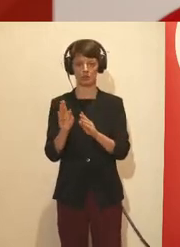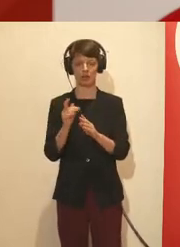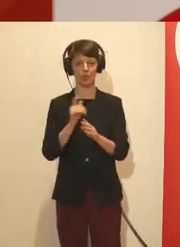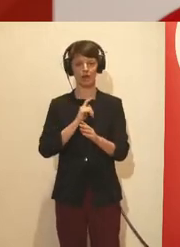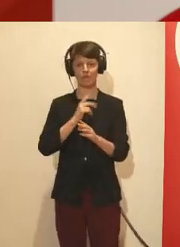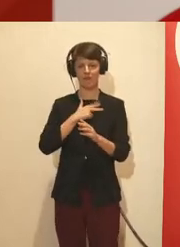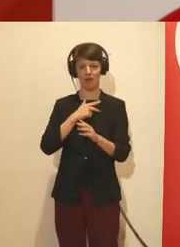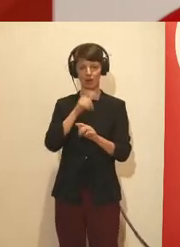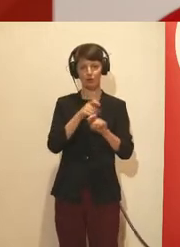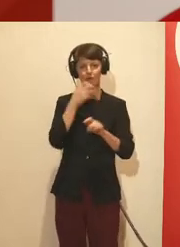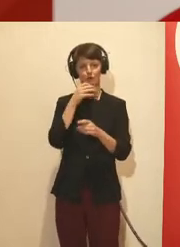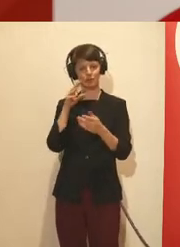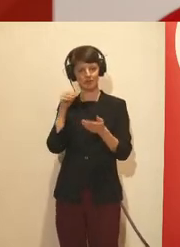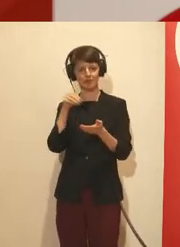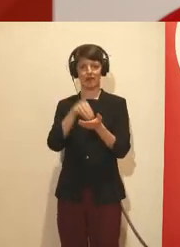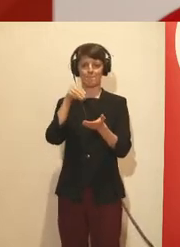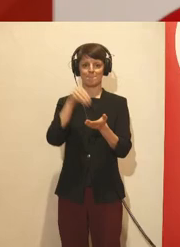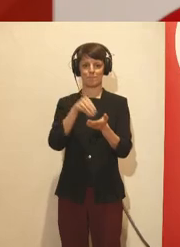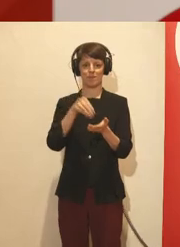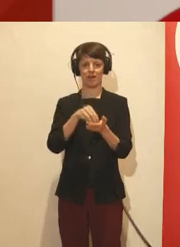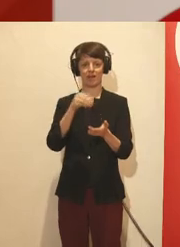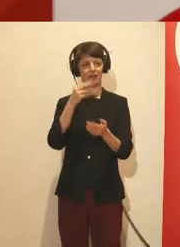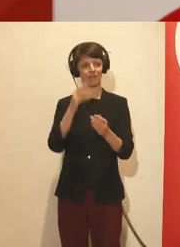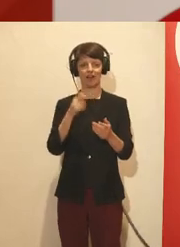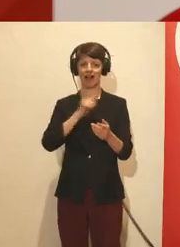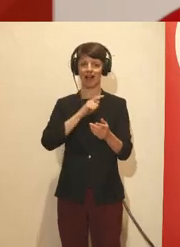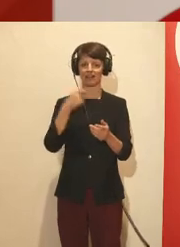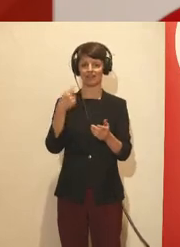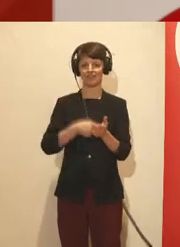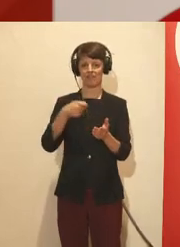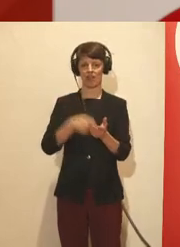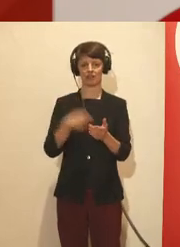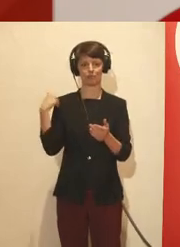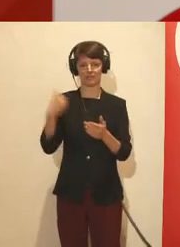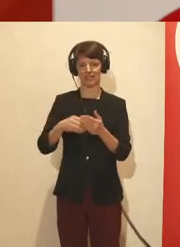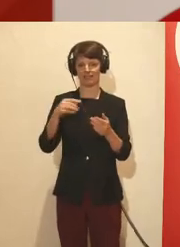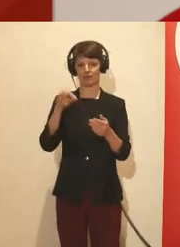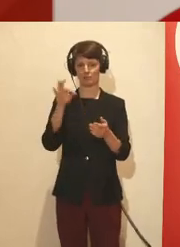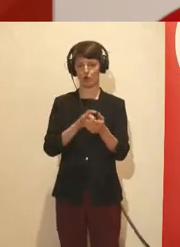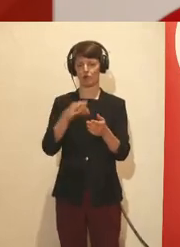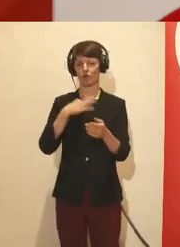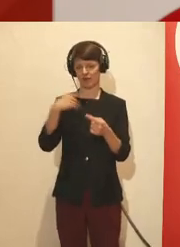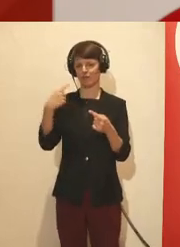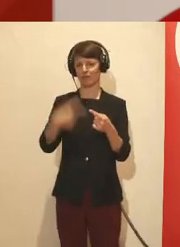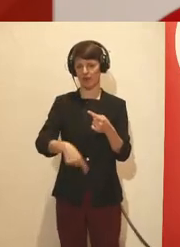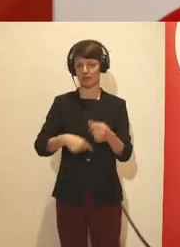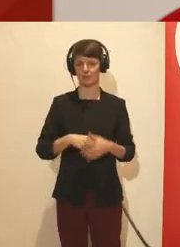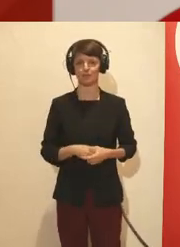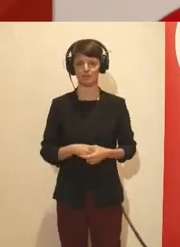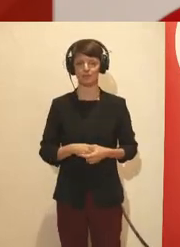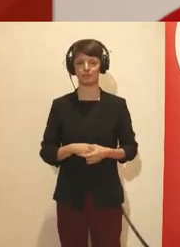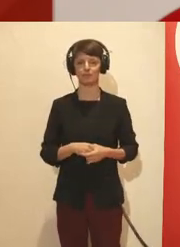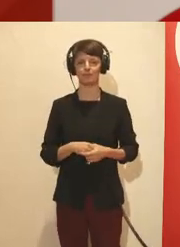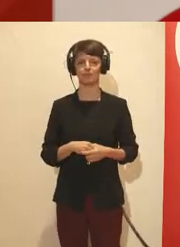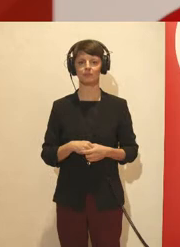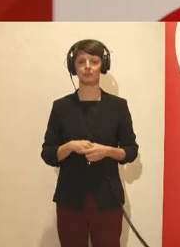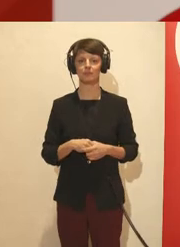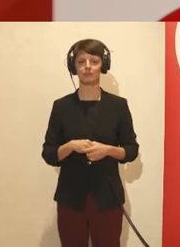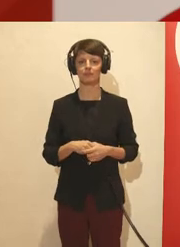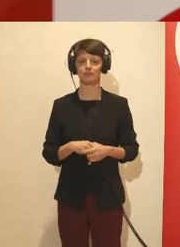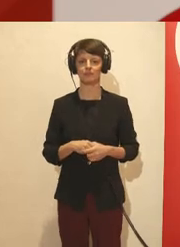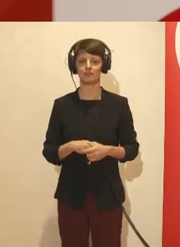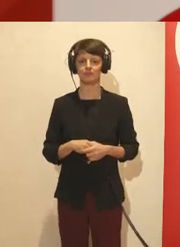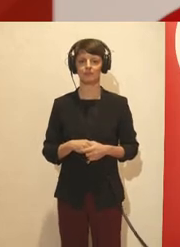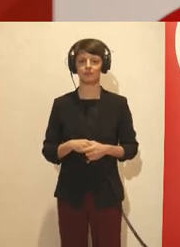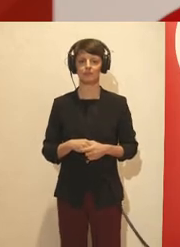sei ein teil vom ganzen und das ist gewissermaßen sehr unerschüttert das zweite ist ich glaube in der tat wir müssen bei